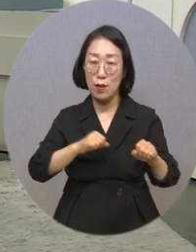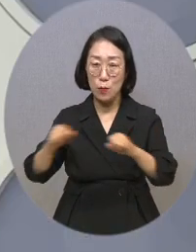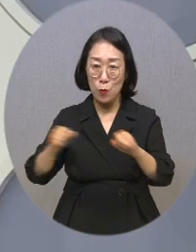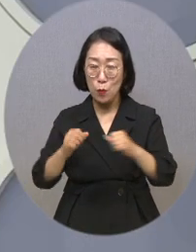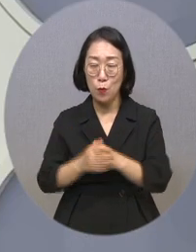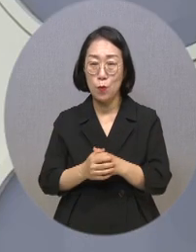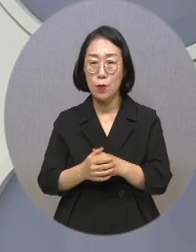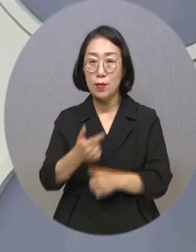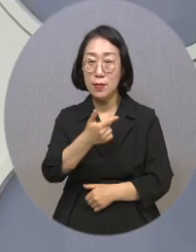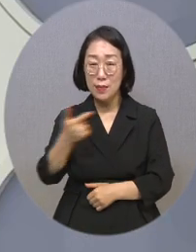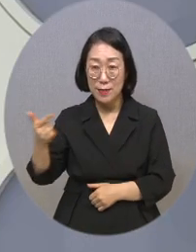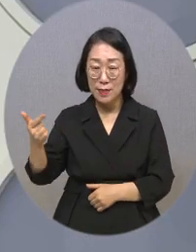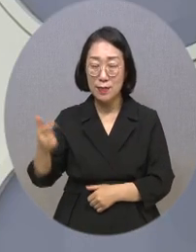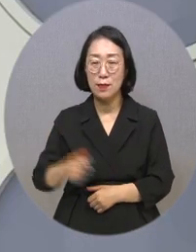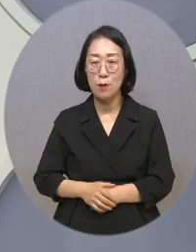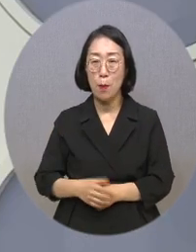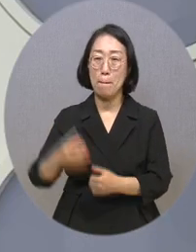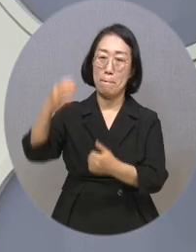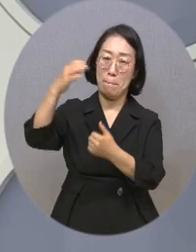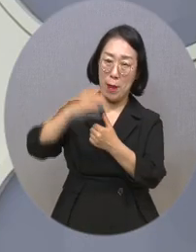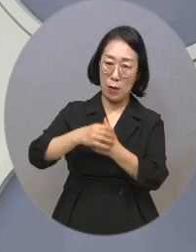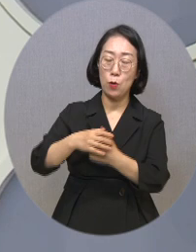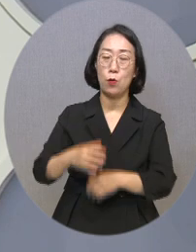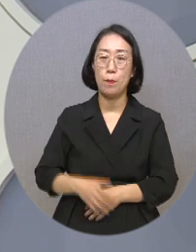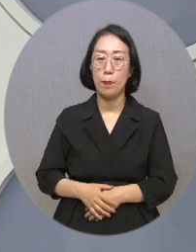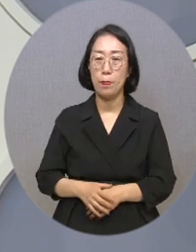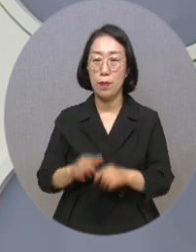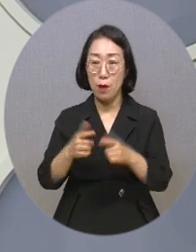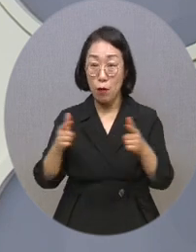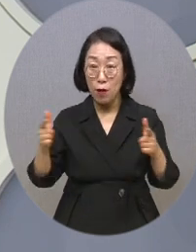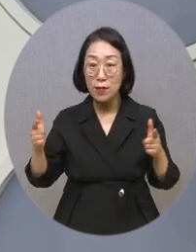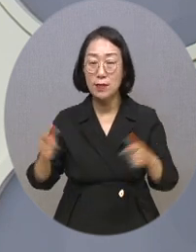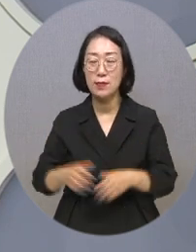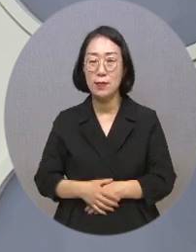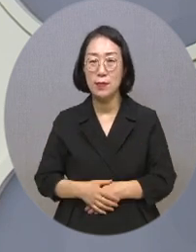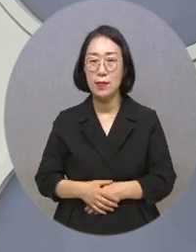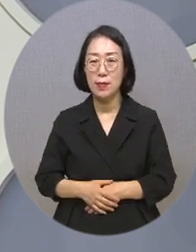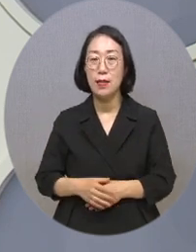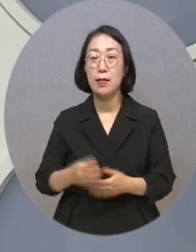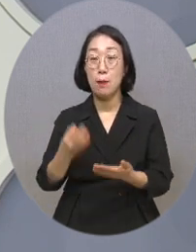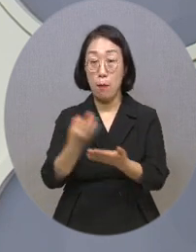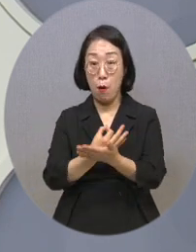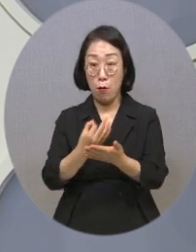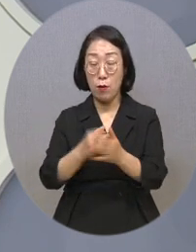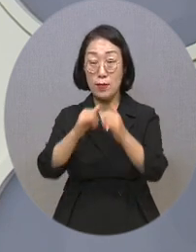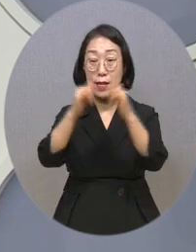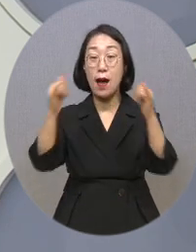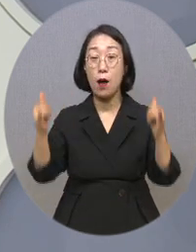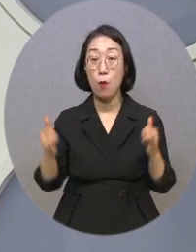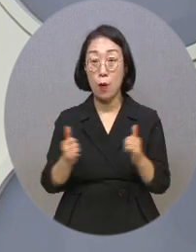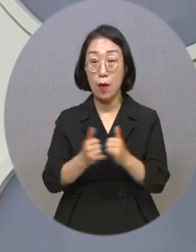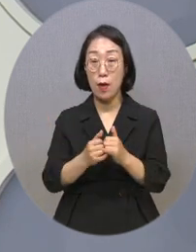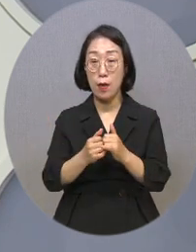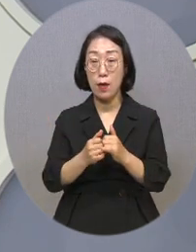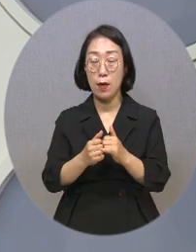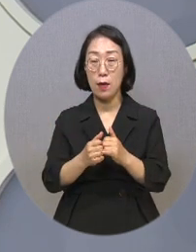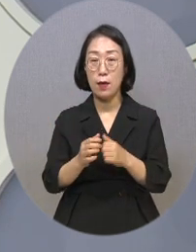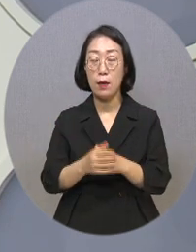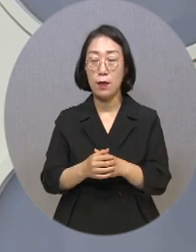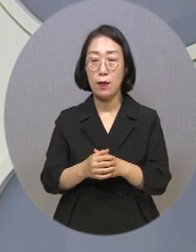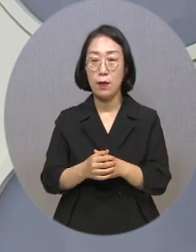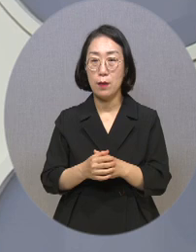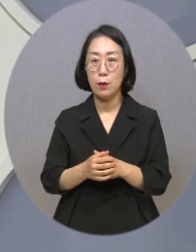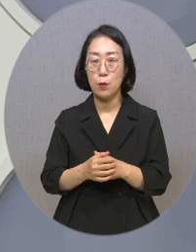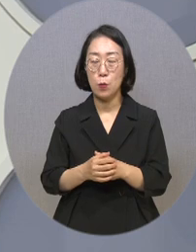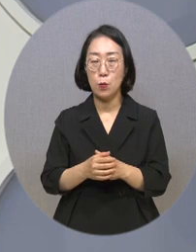큰 사건도 많이 하게 되고 큰 법인도 많이 하니까 그 사회공헌도 이제 조금 저